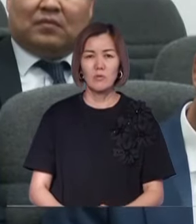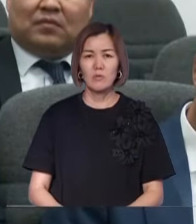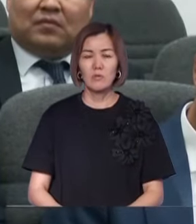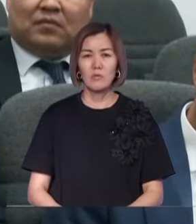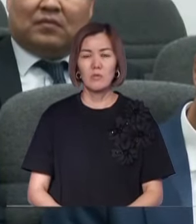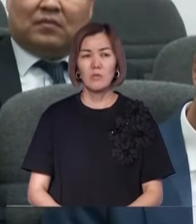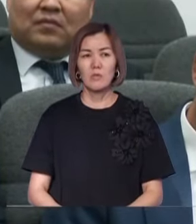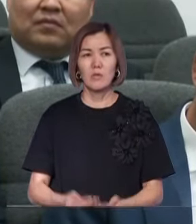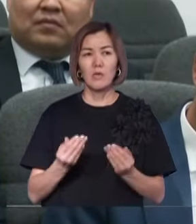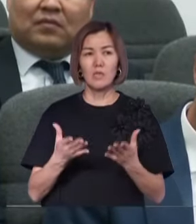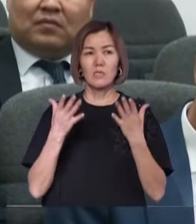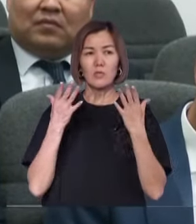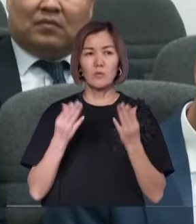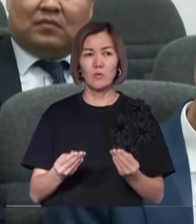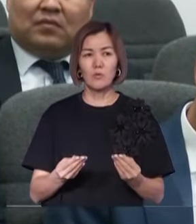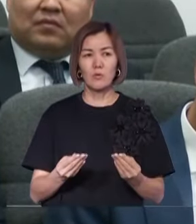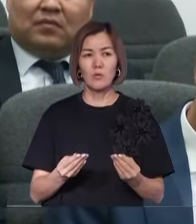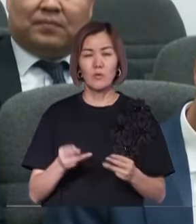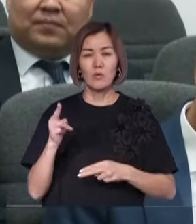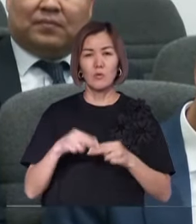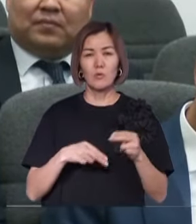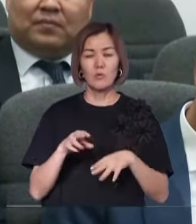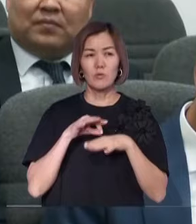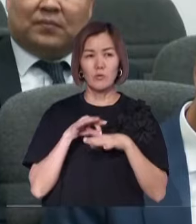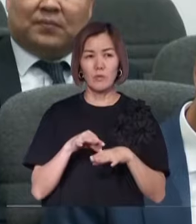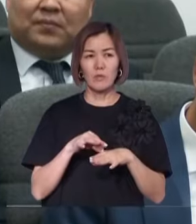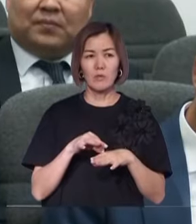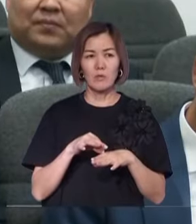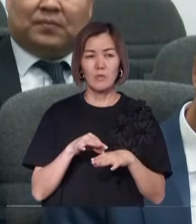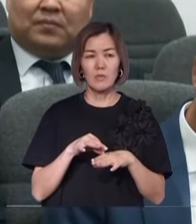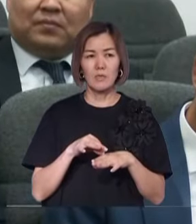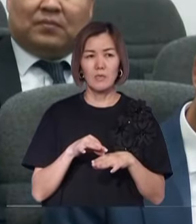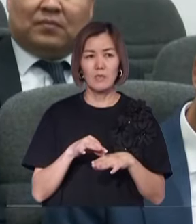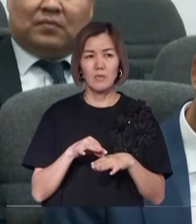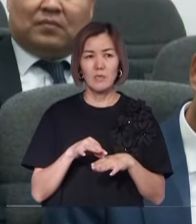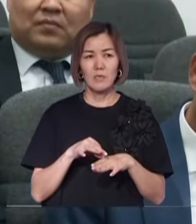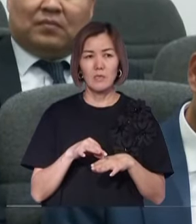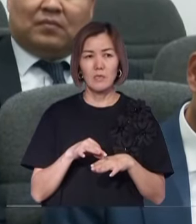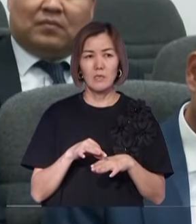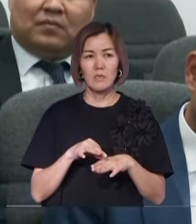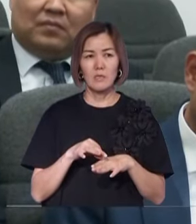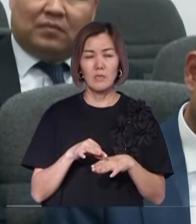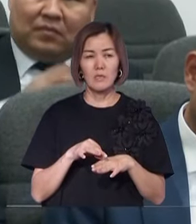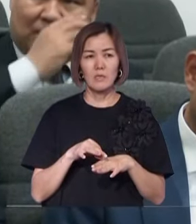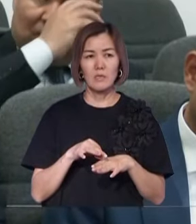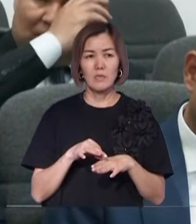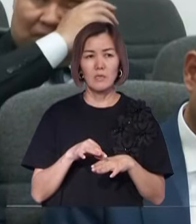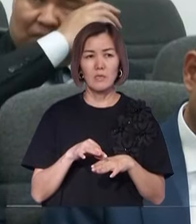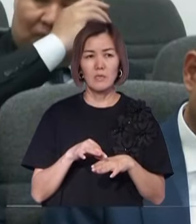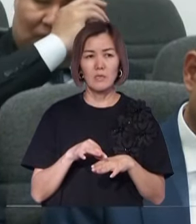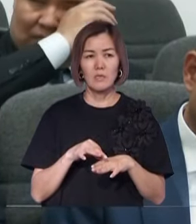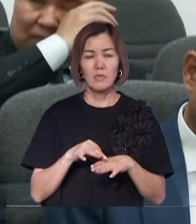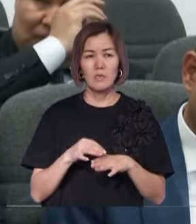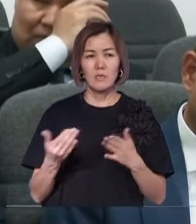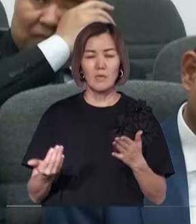қазіргі таңда енді қылмыстық іс жүріп жатыр. Осы өрбетке келтірілген залалды қайтару қылмыстық іс